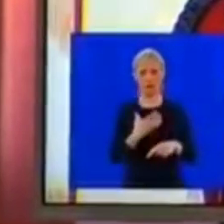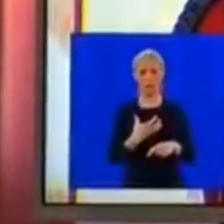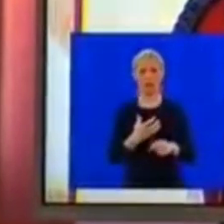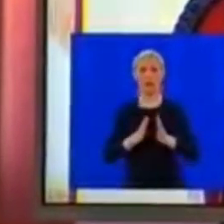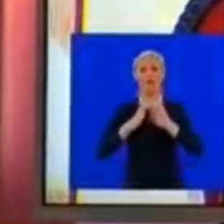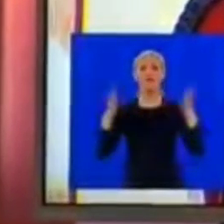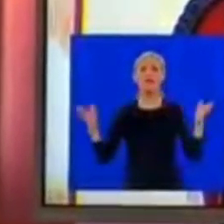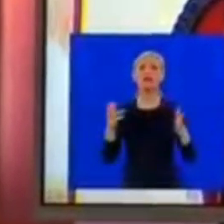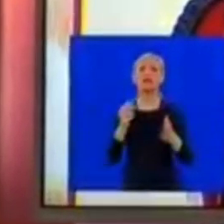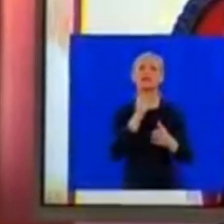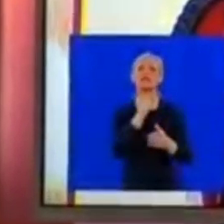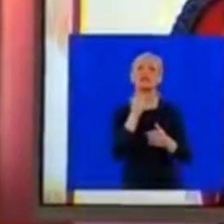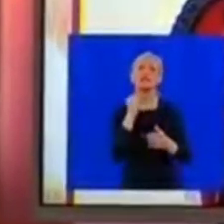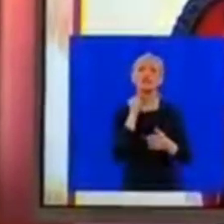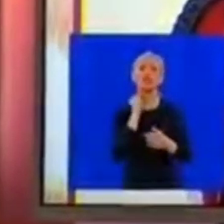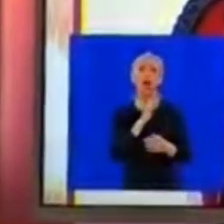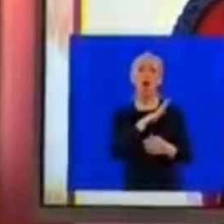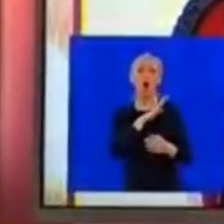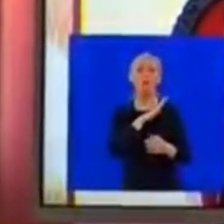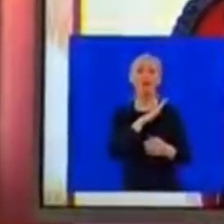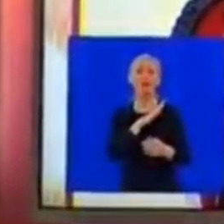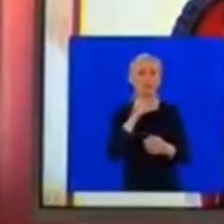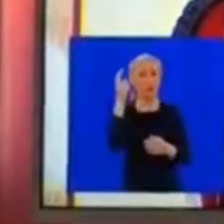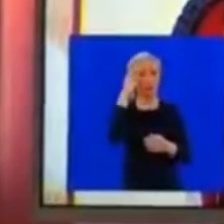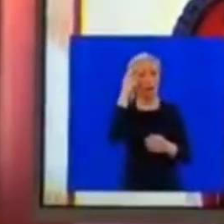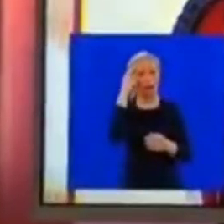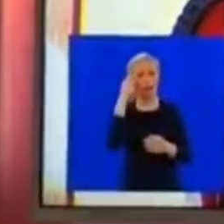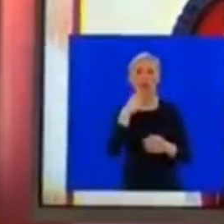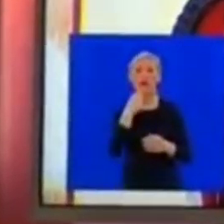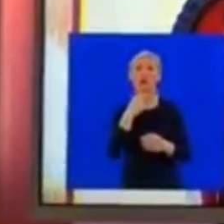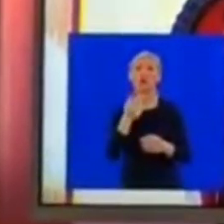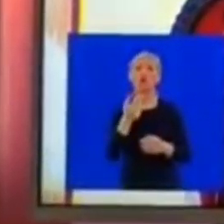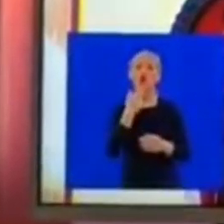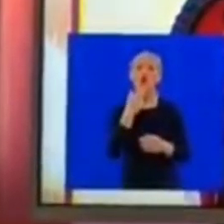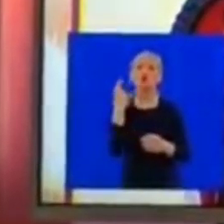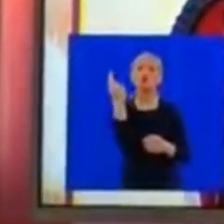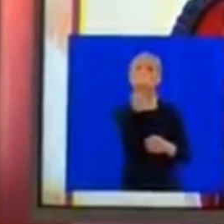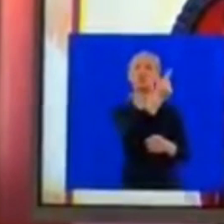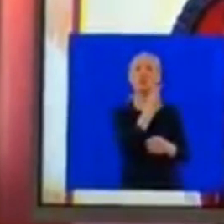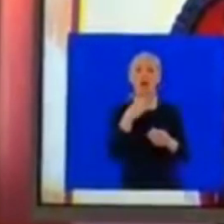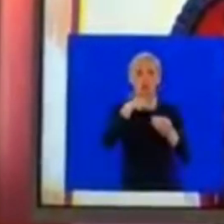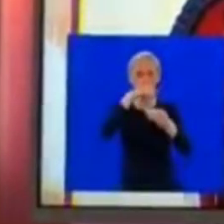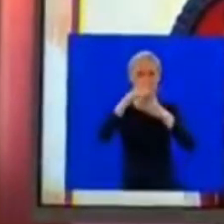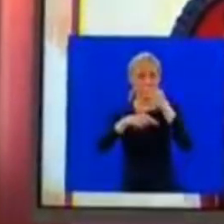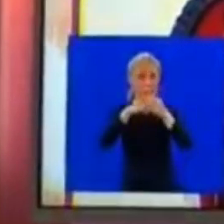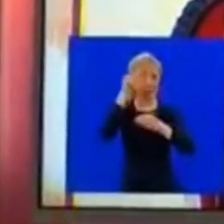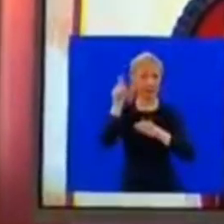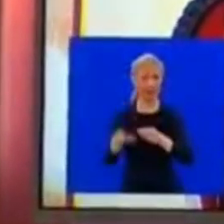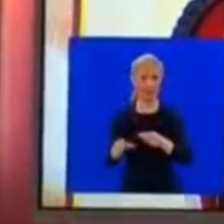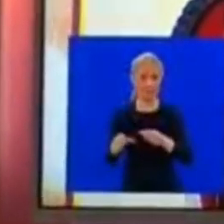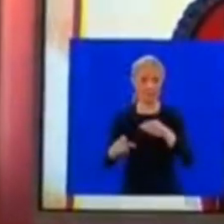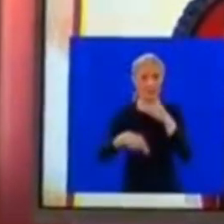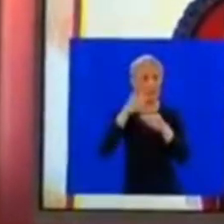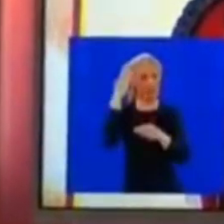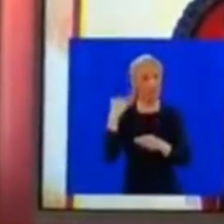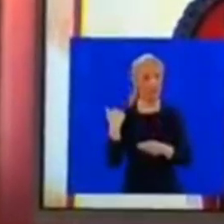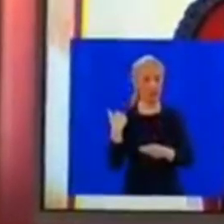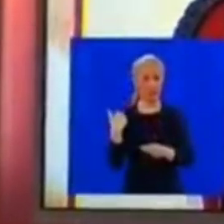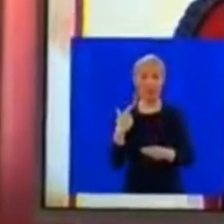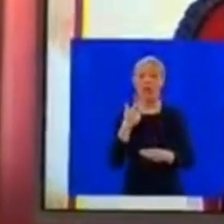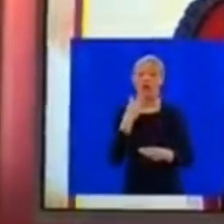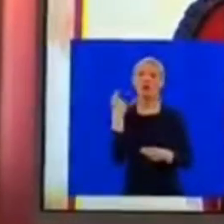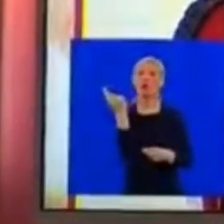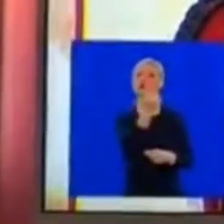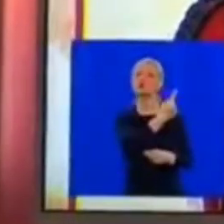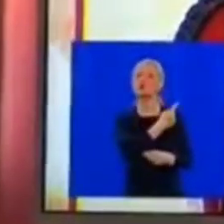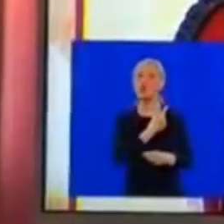veliki sveštenici opasnih namjera, govorit nama tko su naši sveci, tko su naše svetinje, tko su